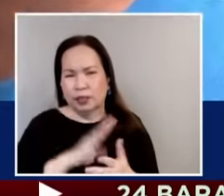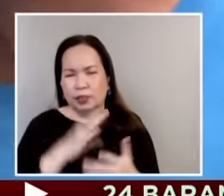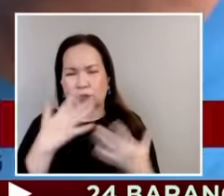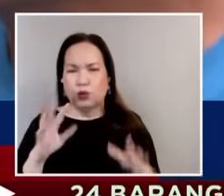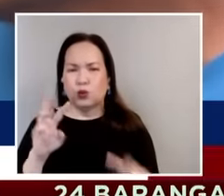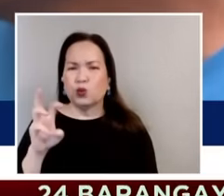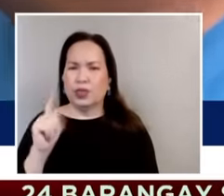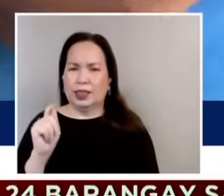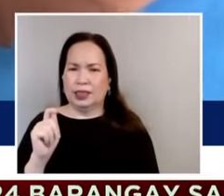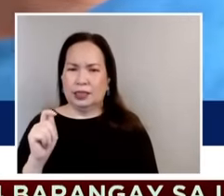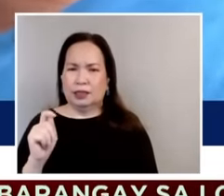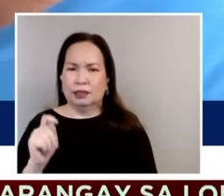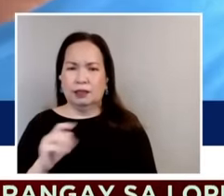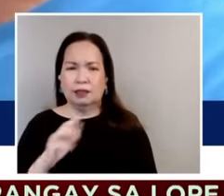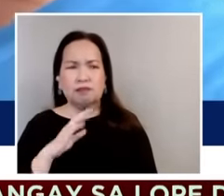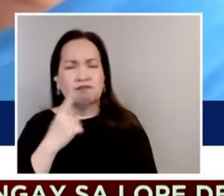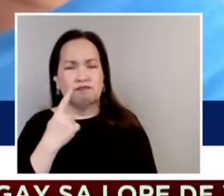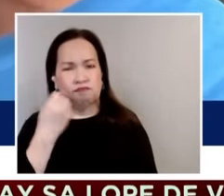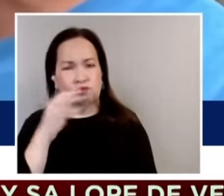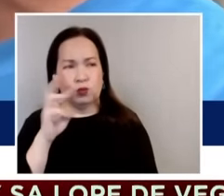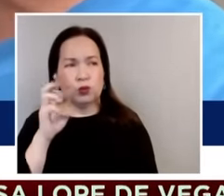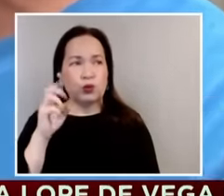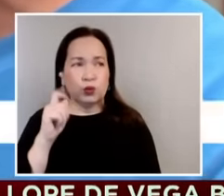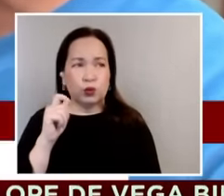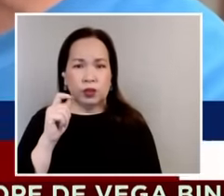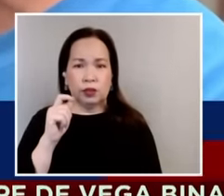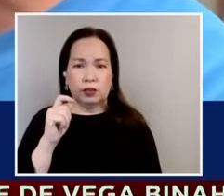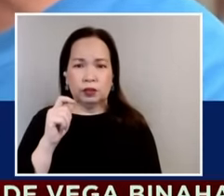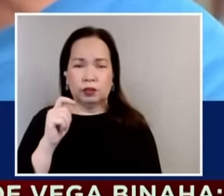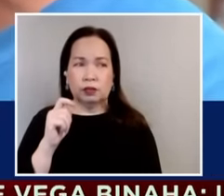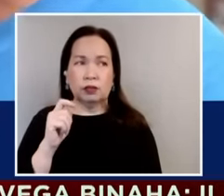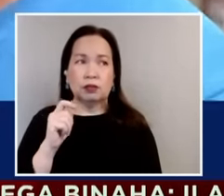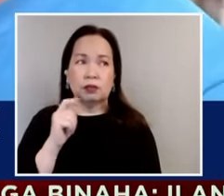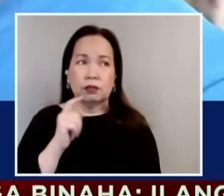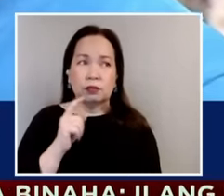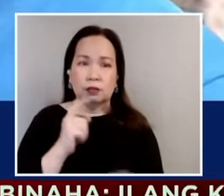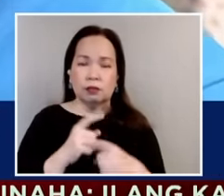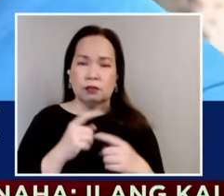ma'am. Yung mga tinda namin, mga paninda.